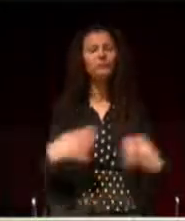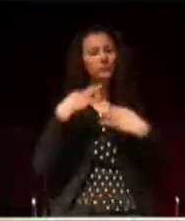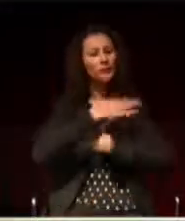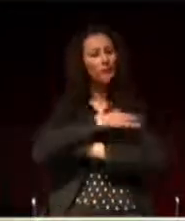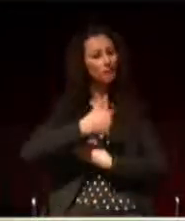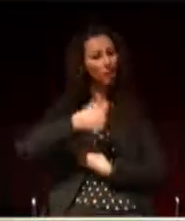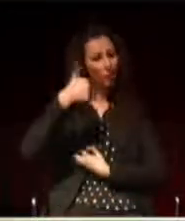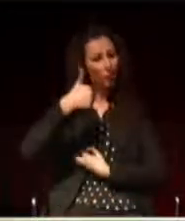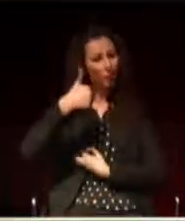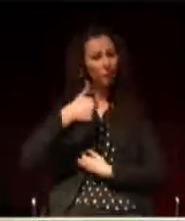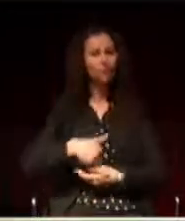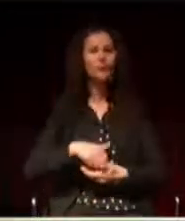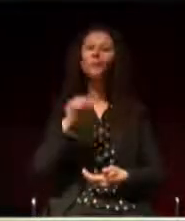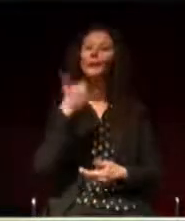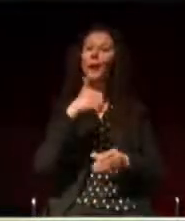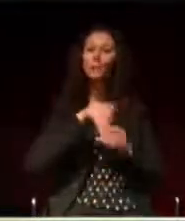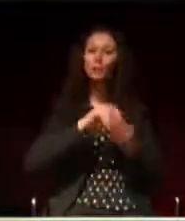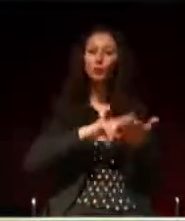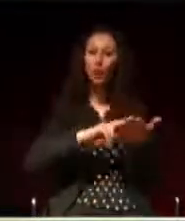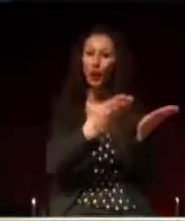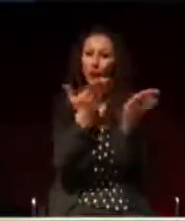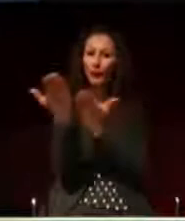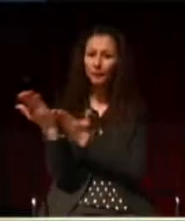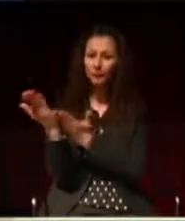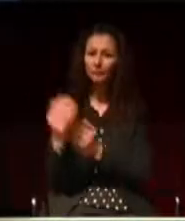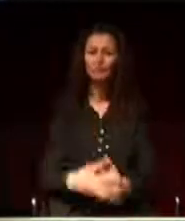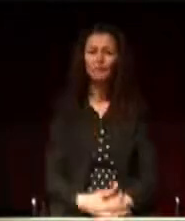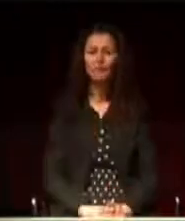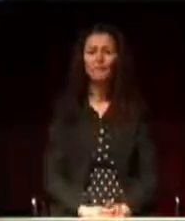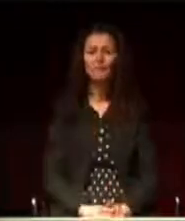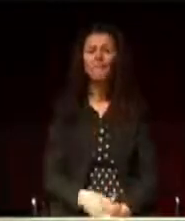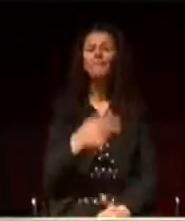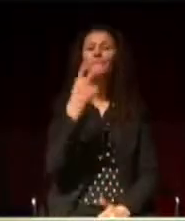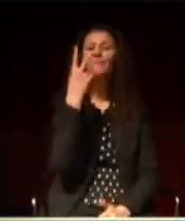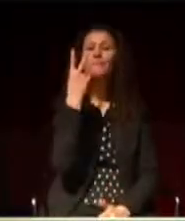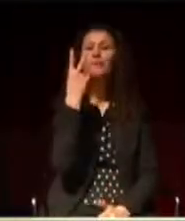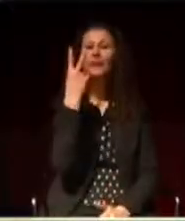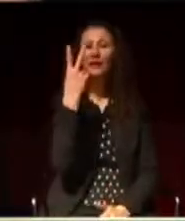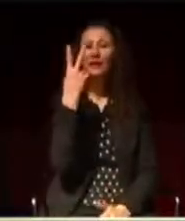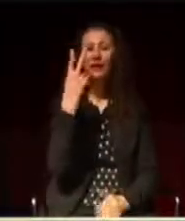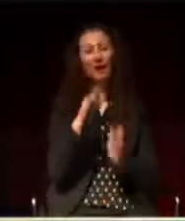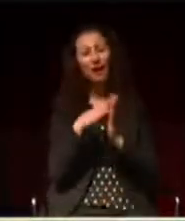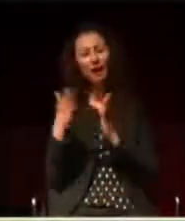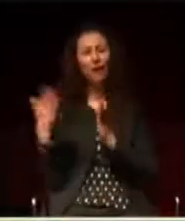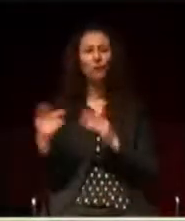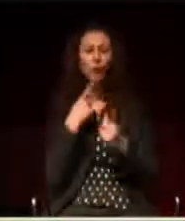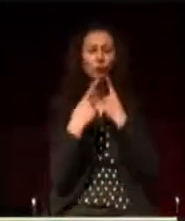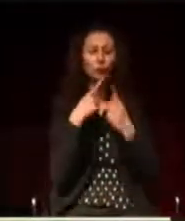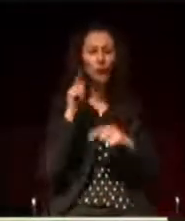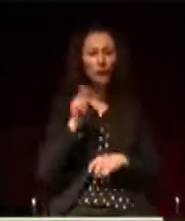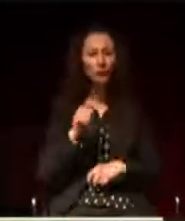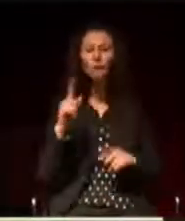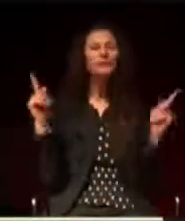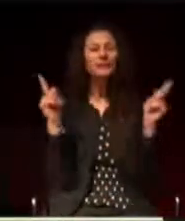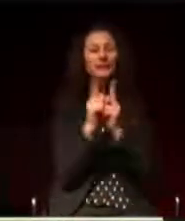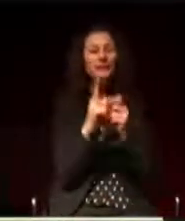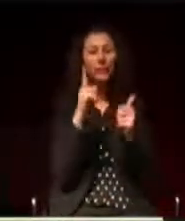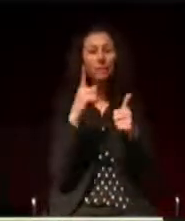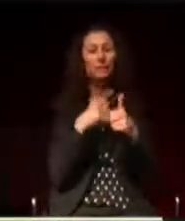Sayın Başkan, değerli meclis üyeleri, iki aşamalı bir konuşma yapacağım. İlk önce kısa